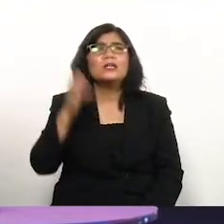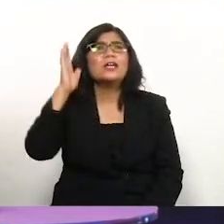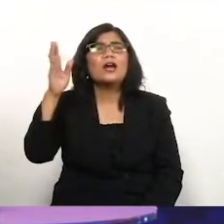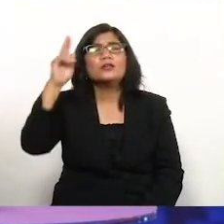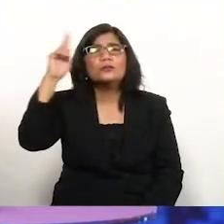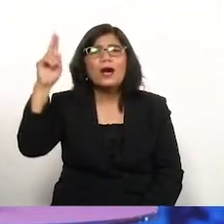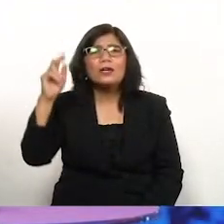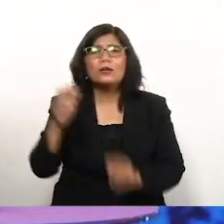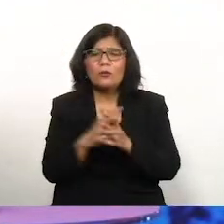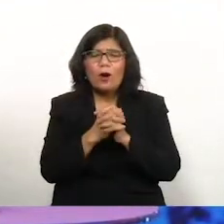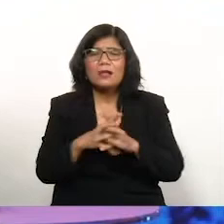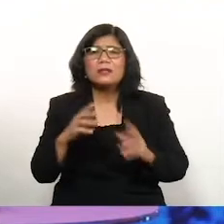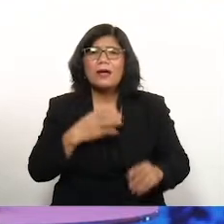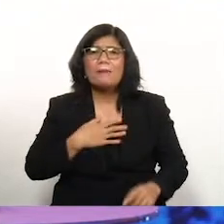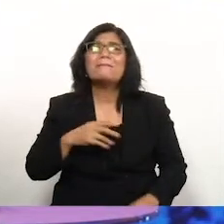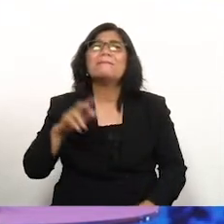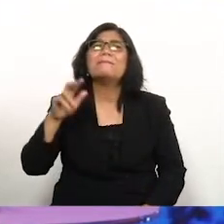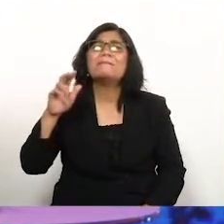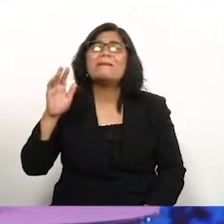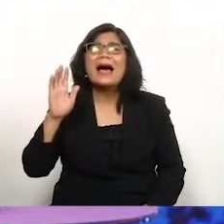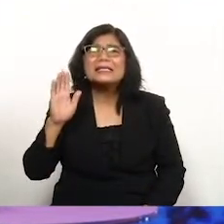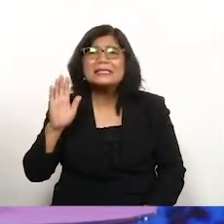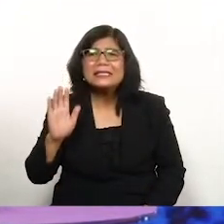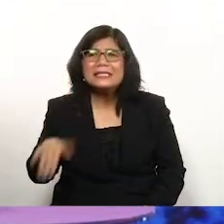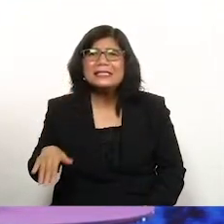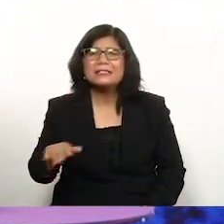didengar doa kau dia nggak dengar doa abis kita